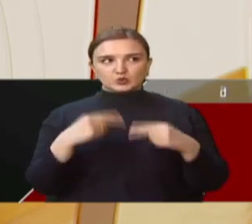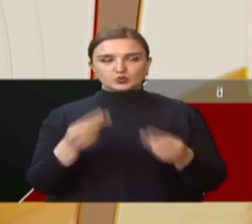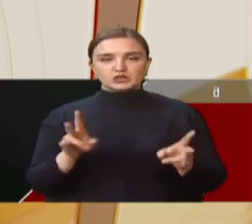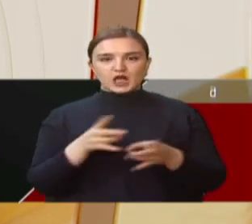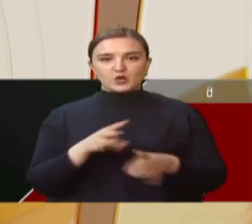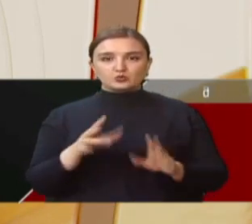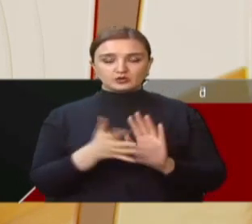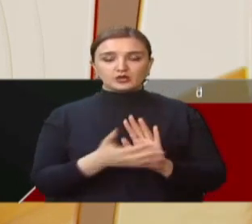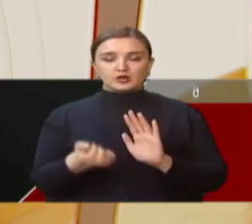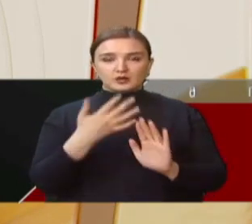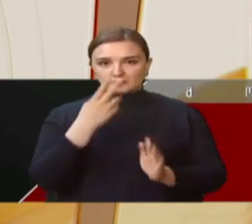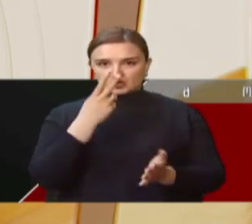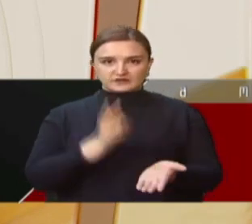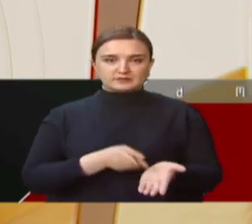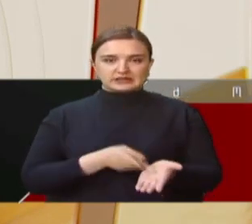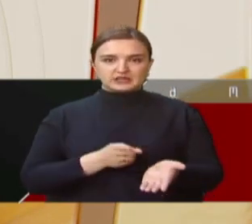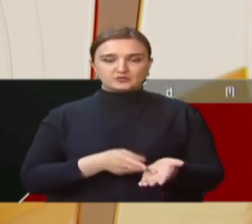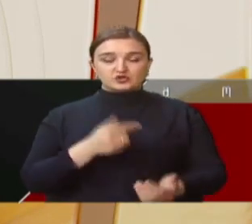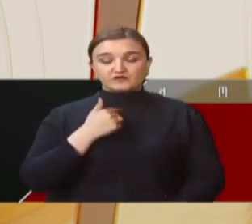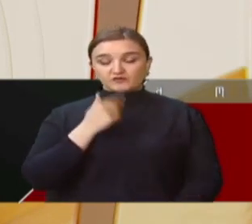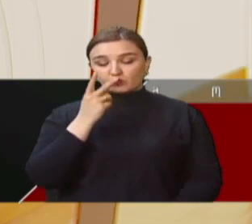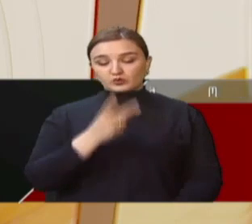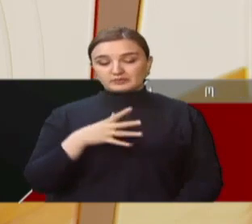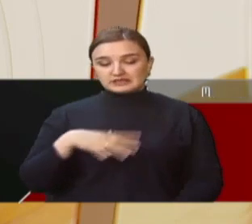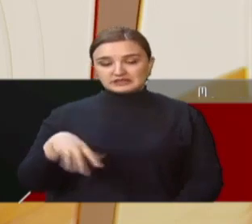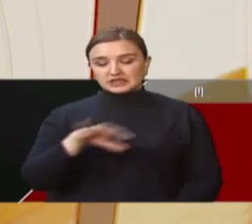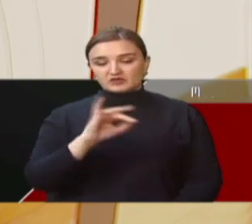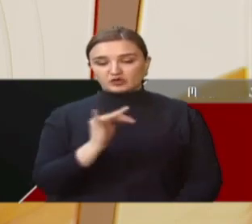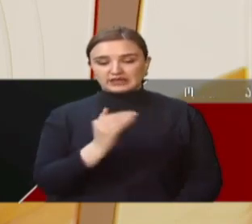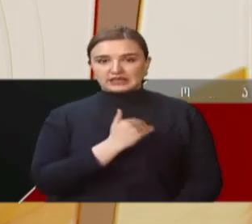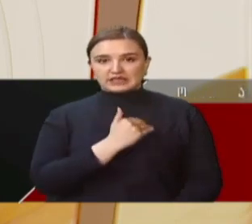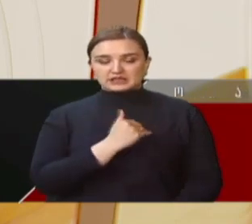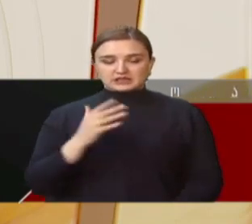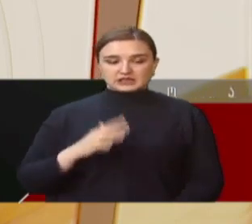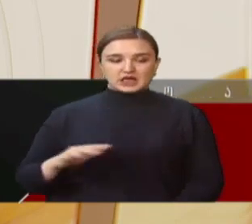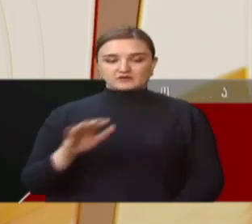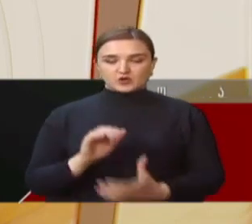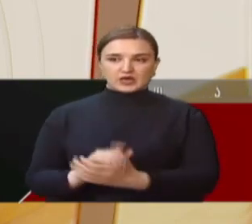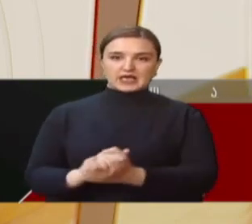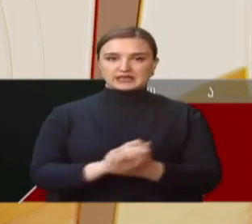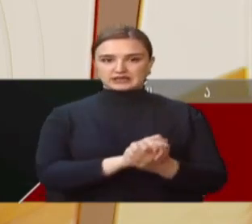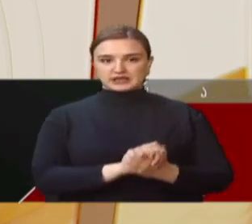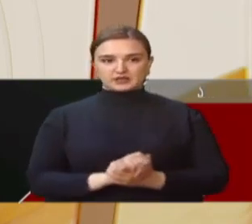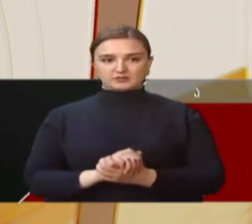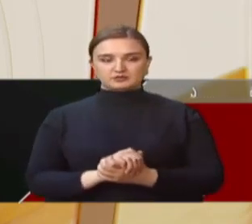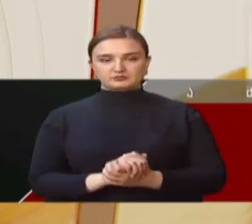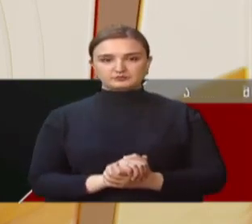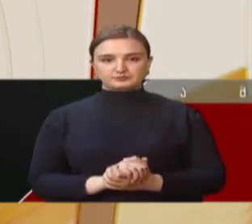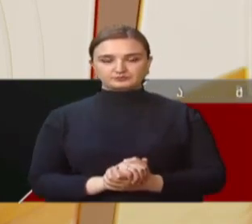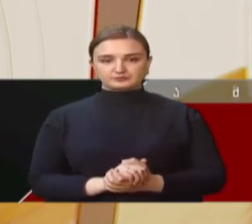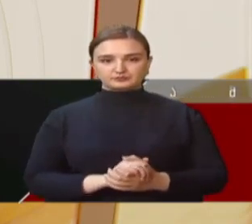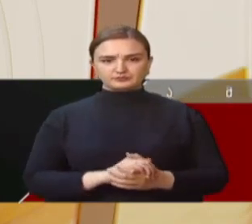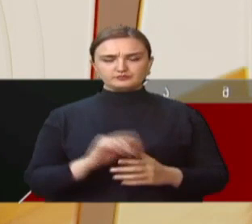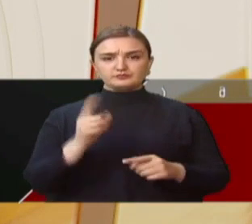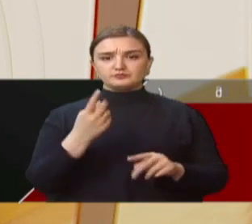გეუბნებით, ჩვენ ამას უყურებთ გეოპოლიტიკურ ჭრილში, ჩვენ უყურებთ საქართველოს ინტერესების ჭრილში და საქართველოს გაერთიანების ჭრილში, მათ შორის კიდე გეუბნებით,